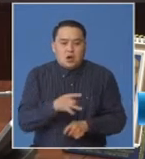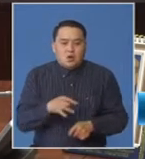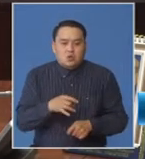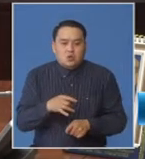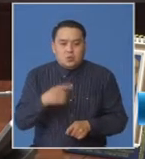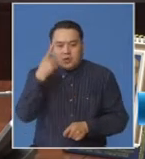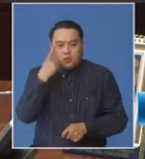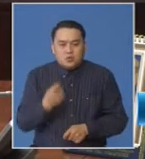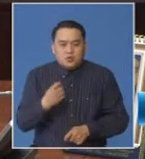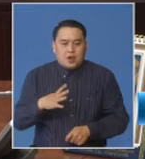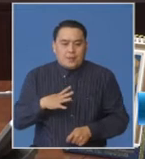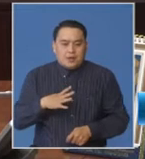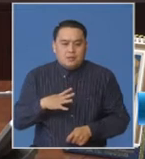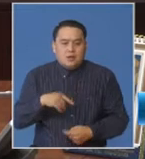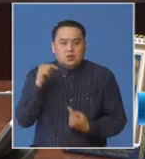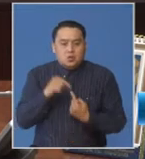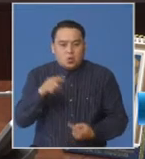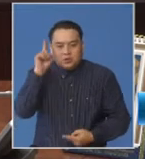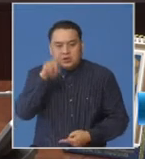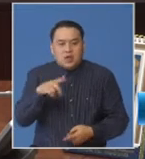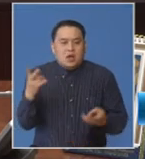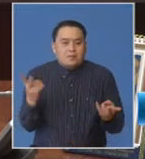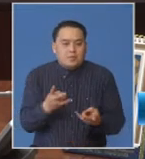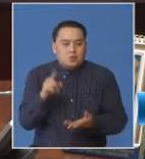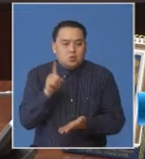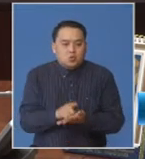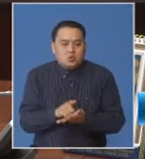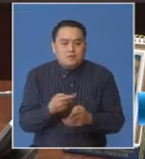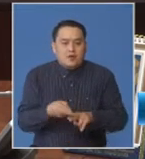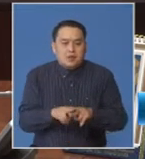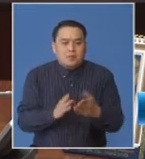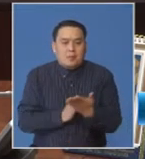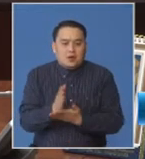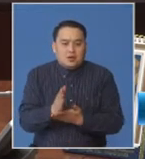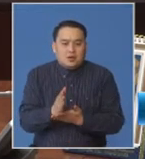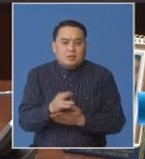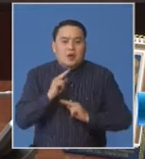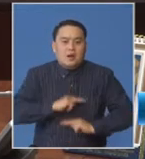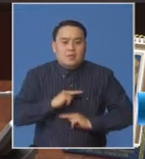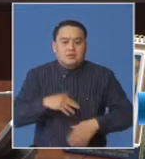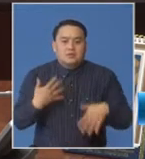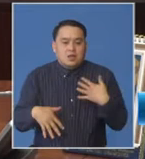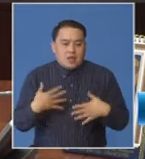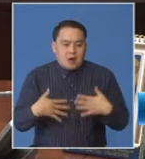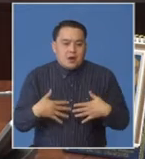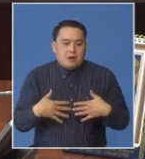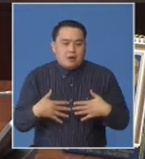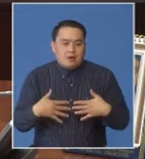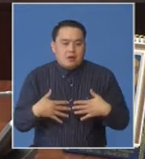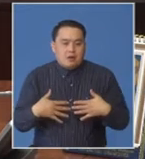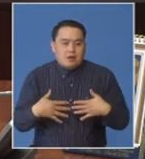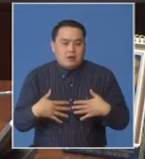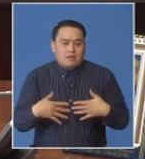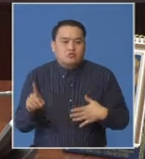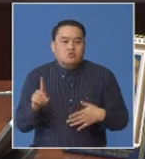уведомлены были. Мне нужно четко знать, почему в этом направлении ведется работа, слабо ведется работа. В